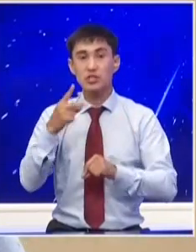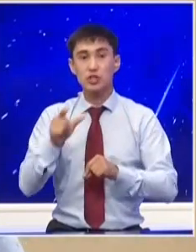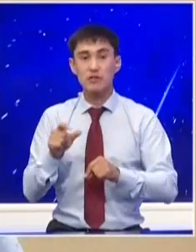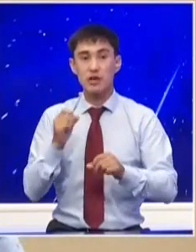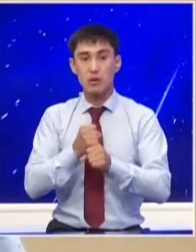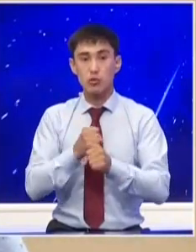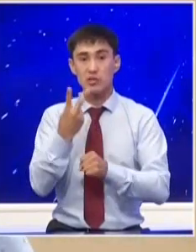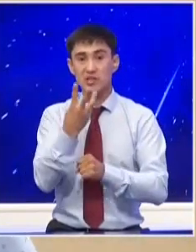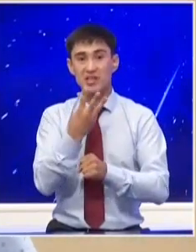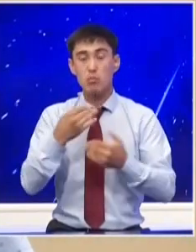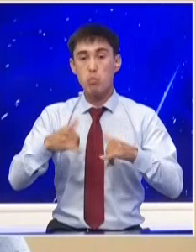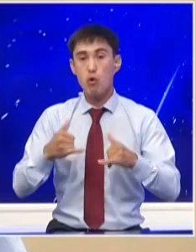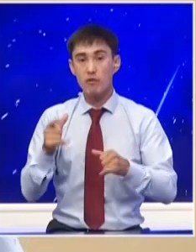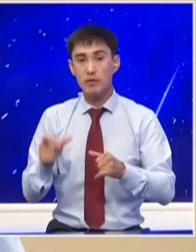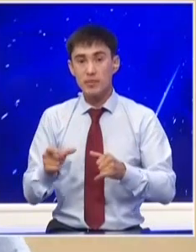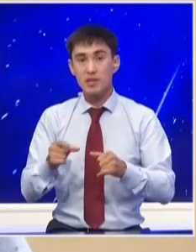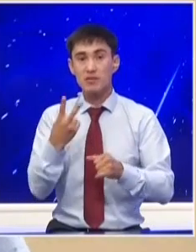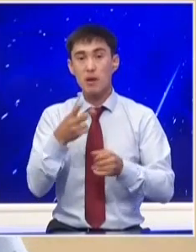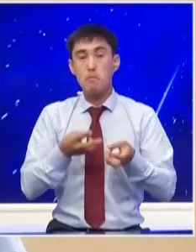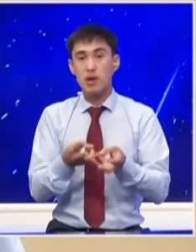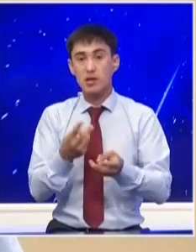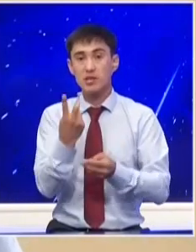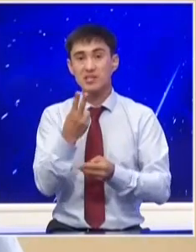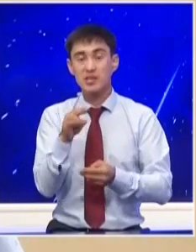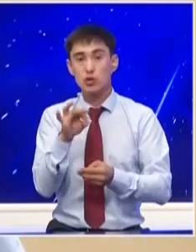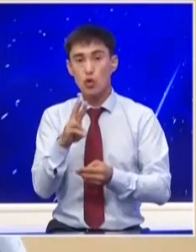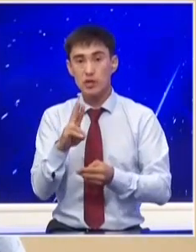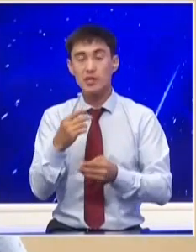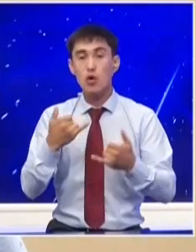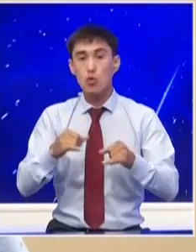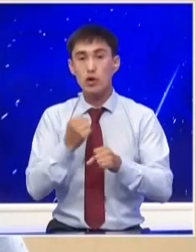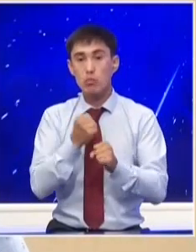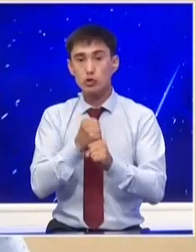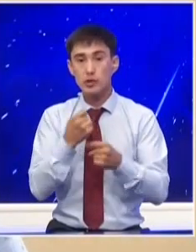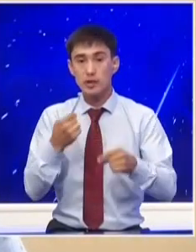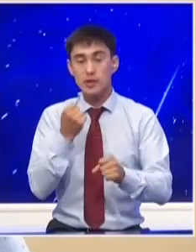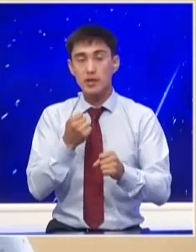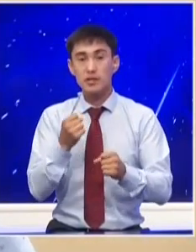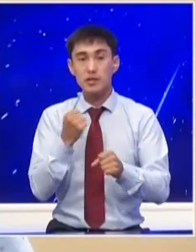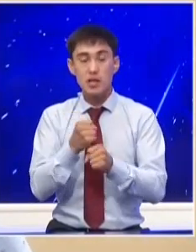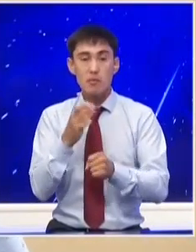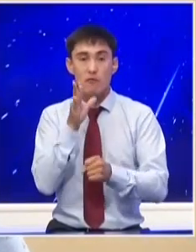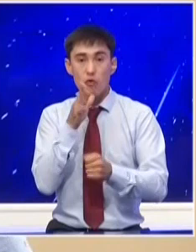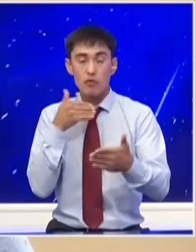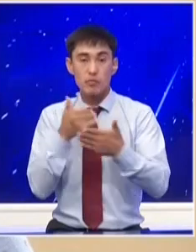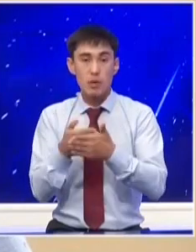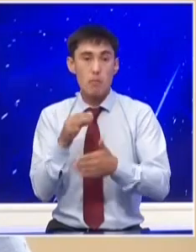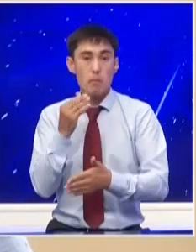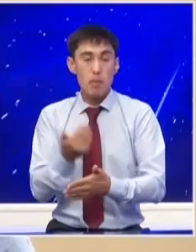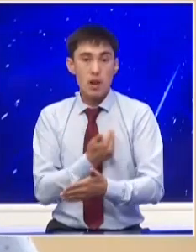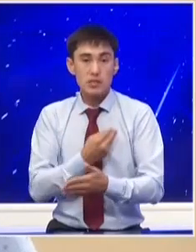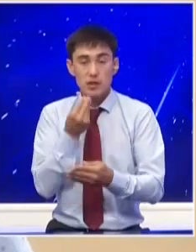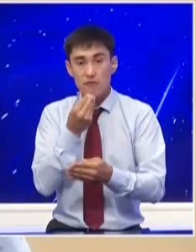Это три повара, два пекаря, диетолог и остальные кухрабочие. Делаем свою работу качественно и своевременно. Готовим только полезные